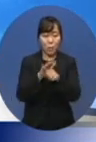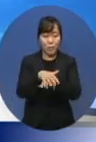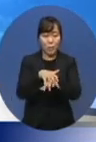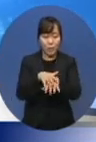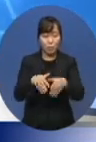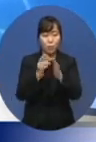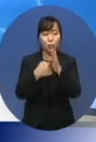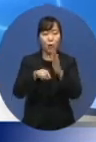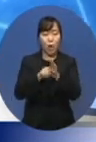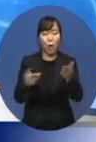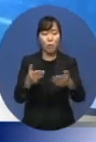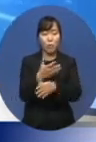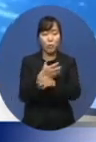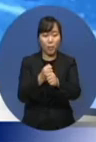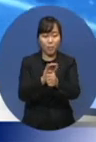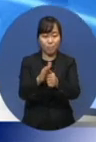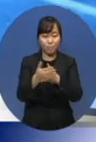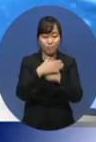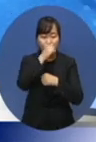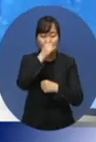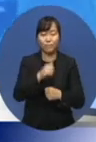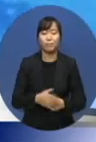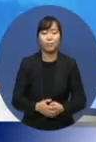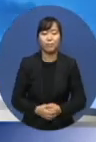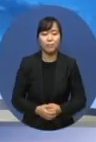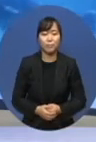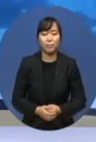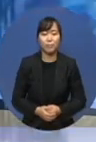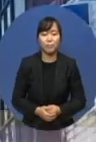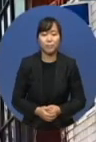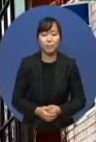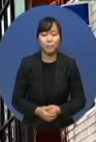체결했습니다 정문성 기자가 보도합니다